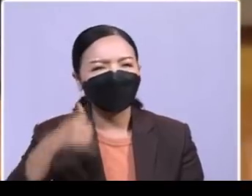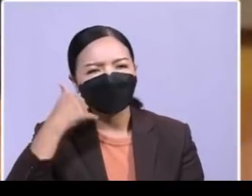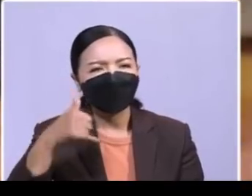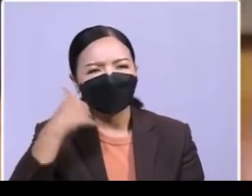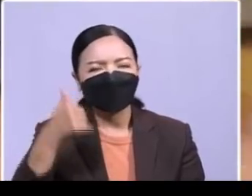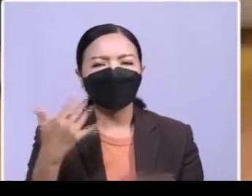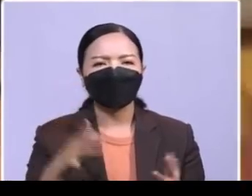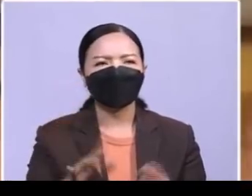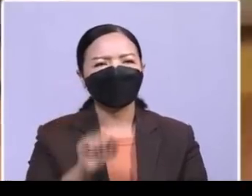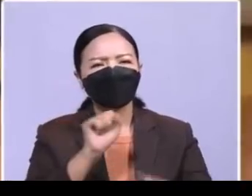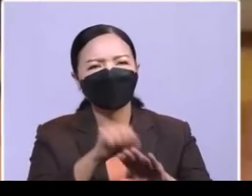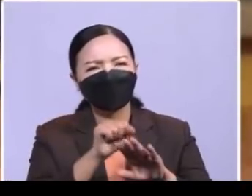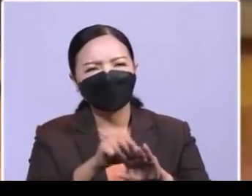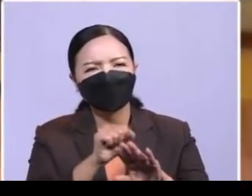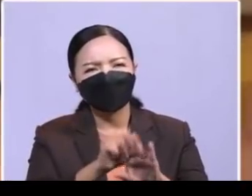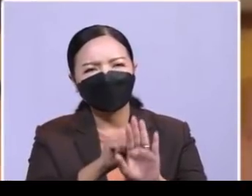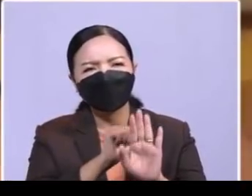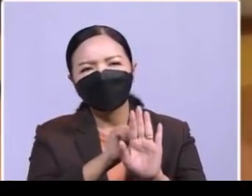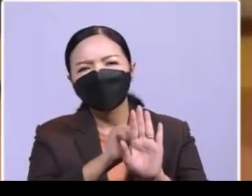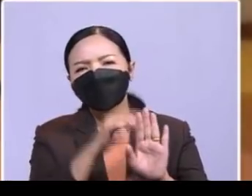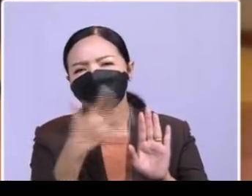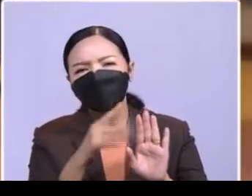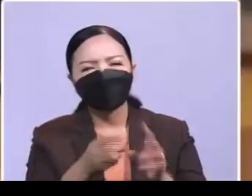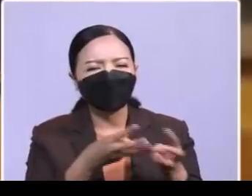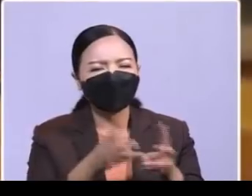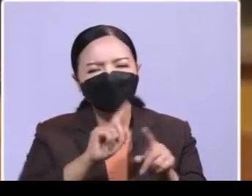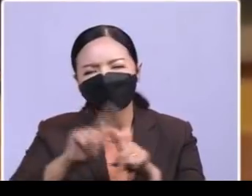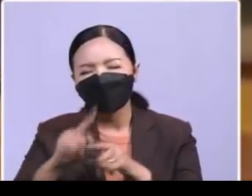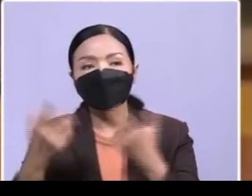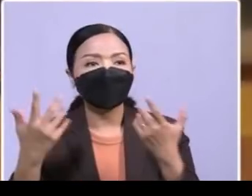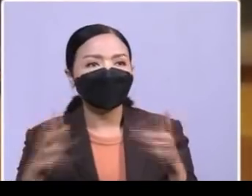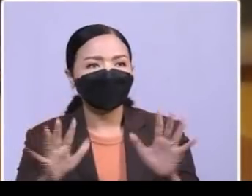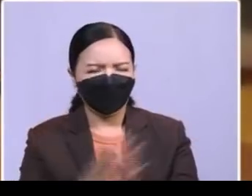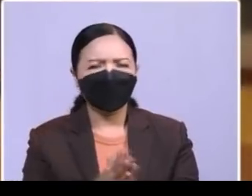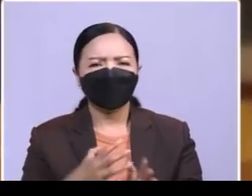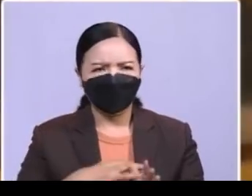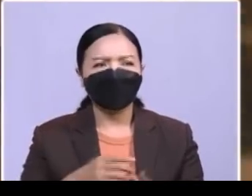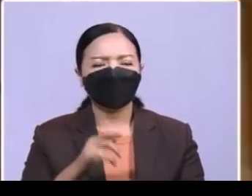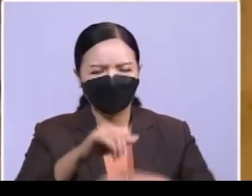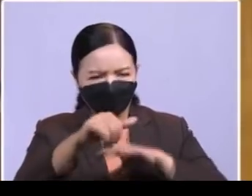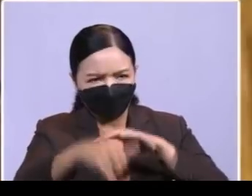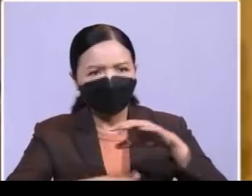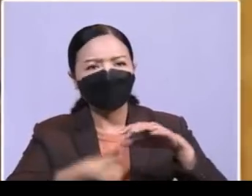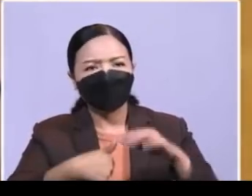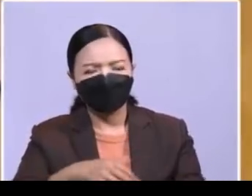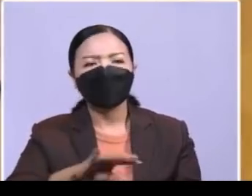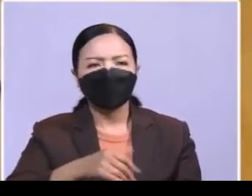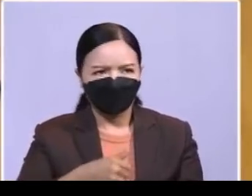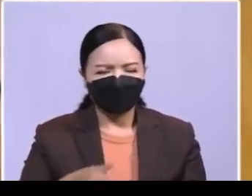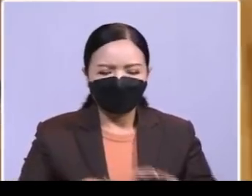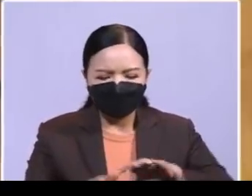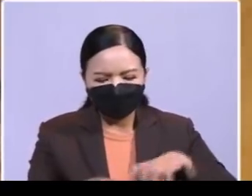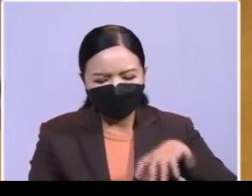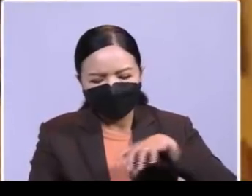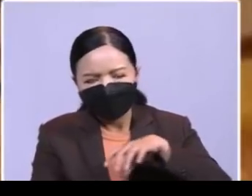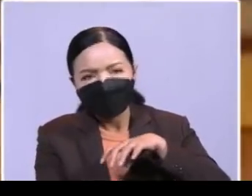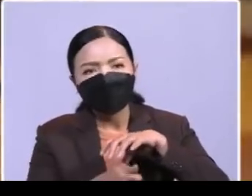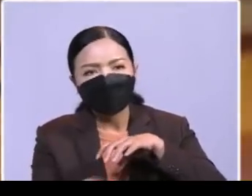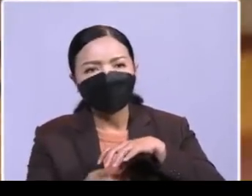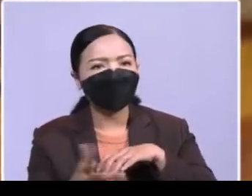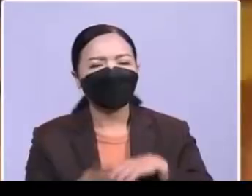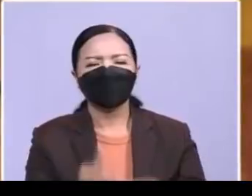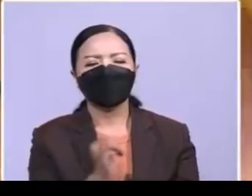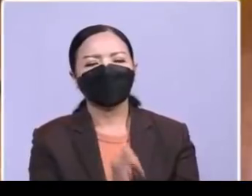พท์ก็แล้วเคาะประตูก็แล้วทำทุกวิถีทางเพื่อให้ญาตินะฮะที่เป็นผู้สูงอายุเนี่ยแล้วก็มีอาการป่